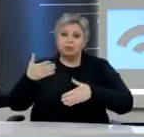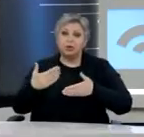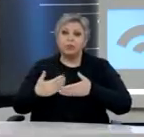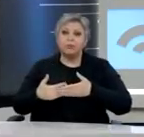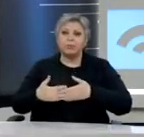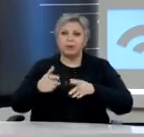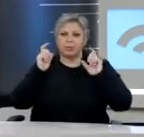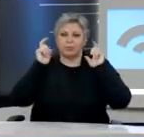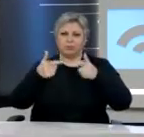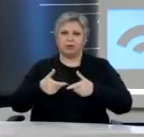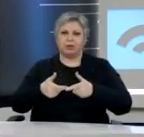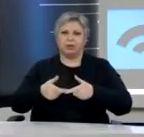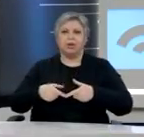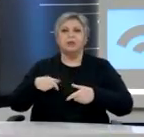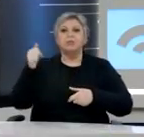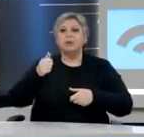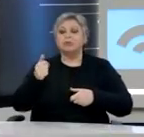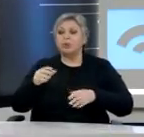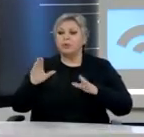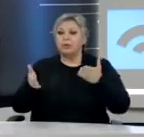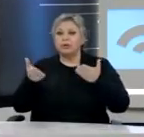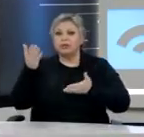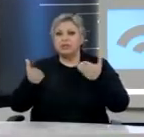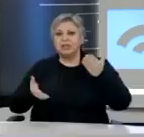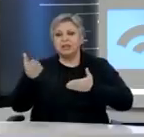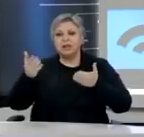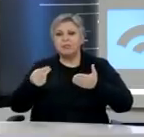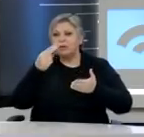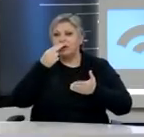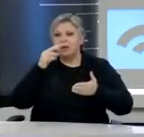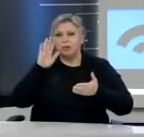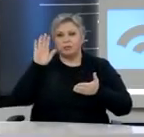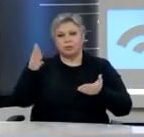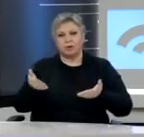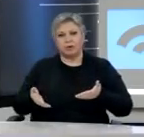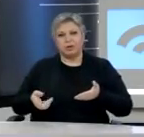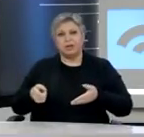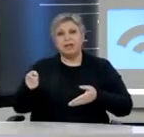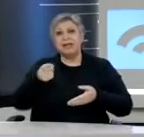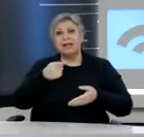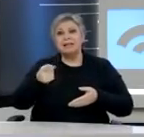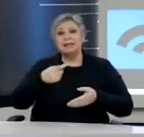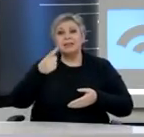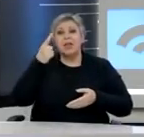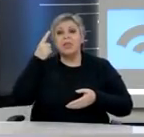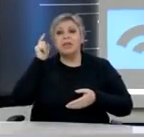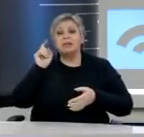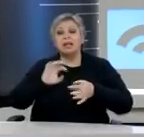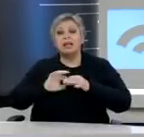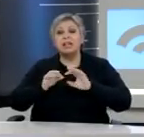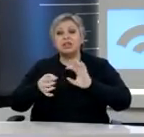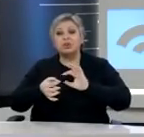με ανδρίκυλα της Χούντας των Συνταγματαρχών και ούτε την ιστορία του κόμματός σας δεν ξέρετε. Ο Κωνσταντίνος Καραμαλής,